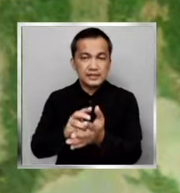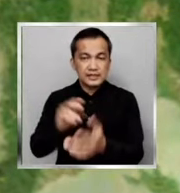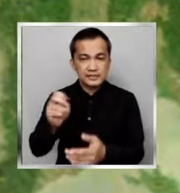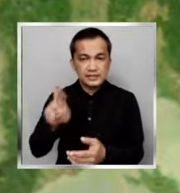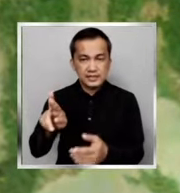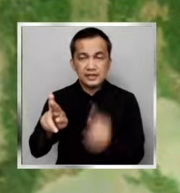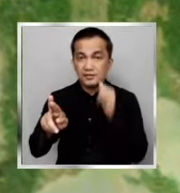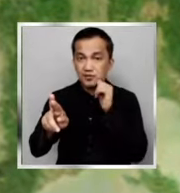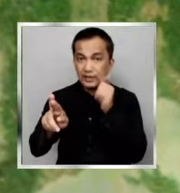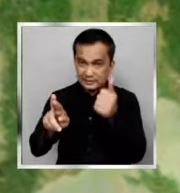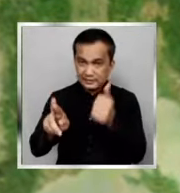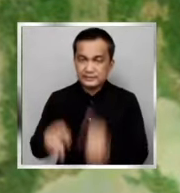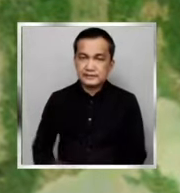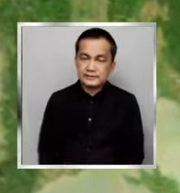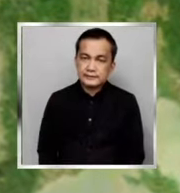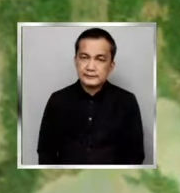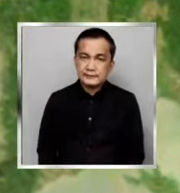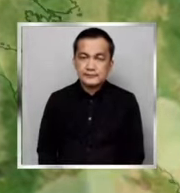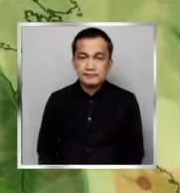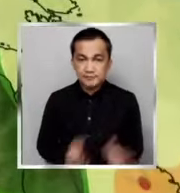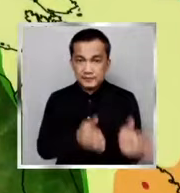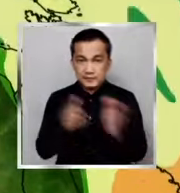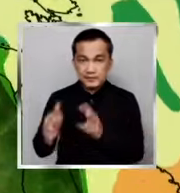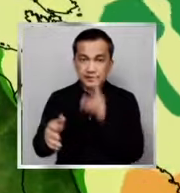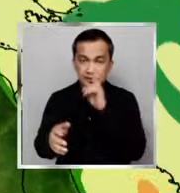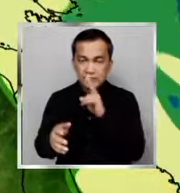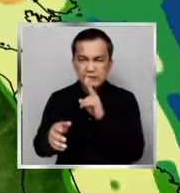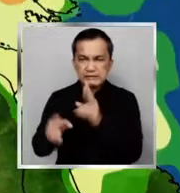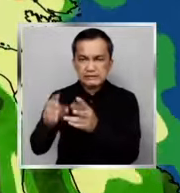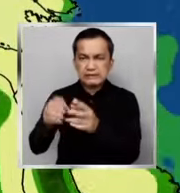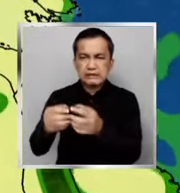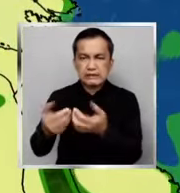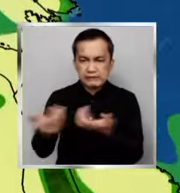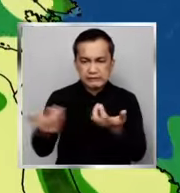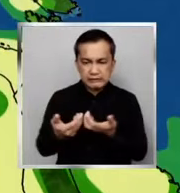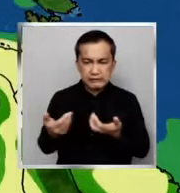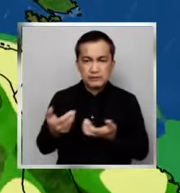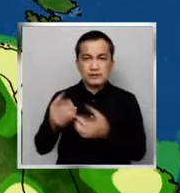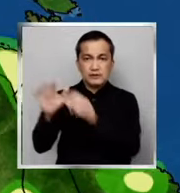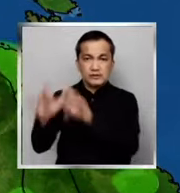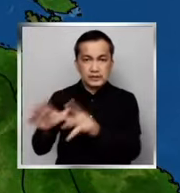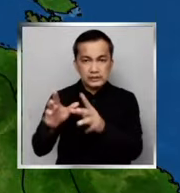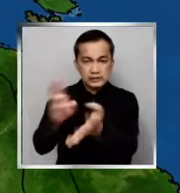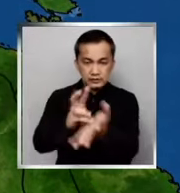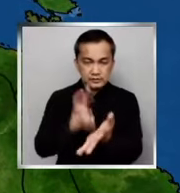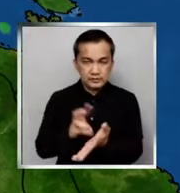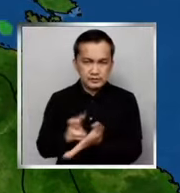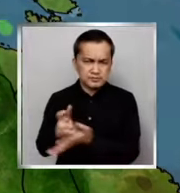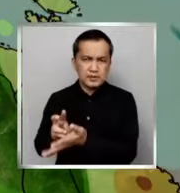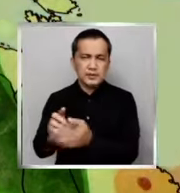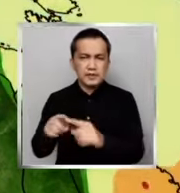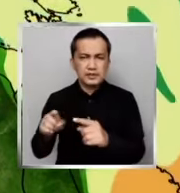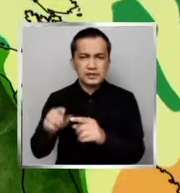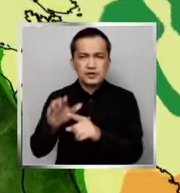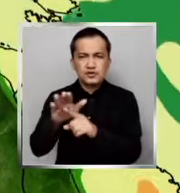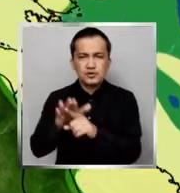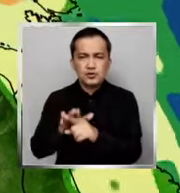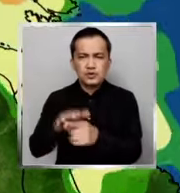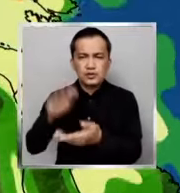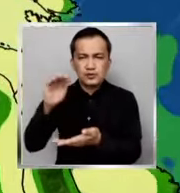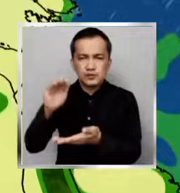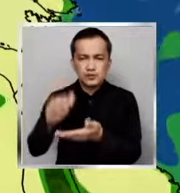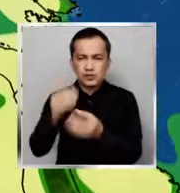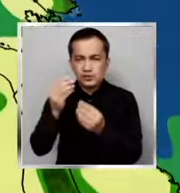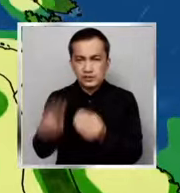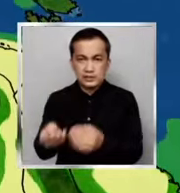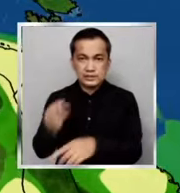yan Sa Visayas kalat-kalat na ulan ang inaasahan sa maraming lugar pero unti-unti ang mababawasan sa hapon